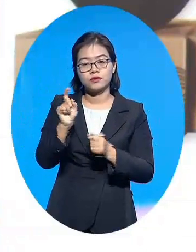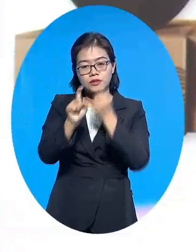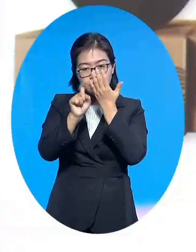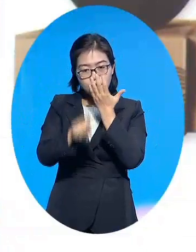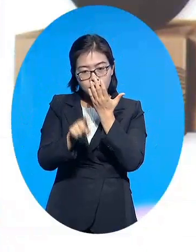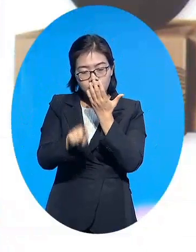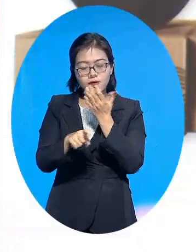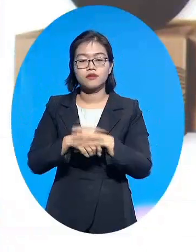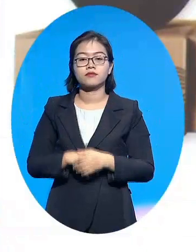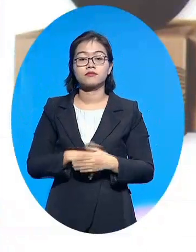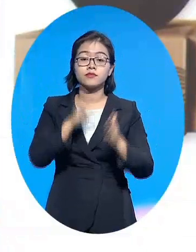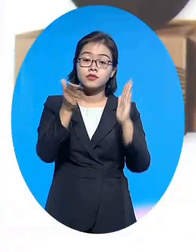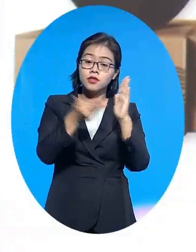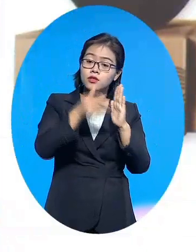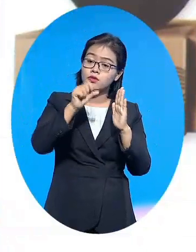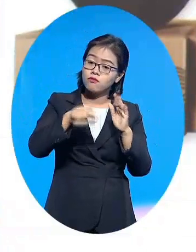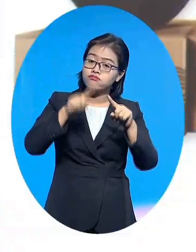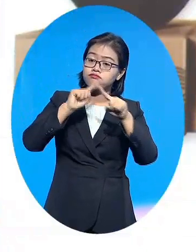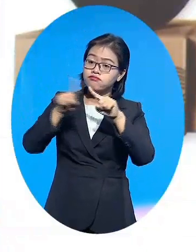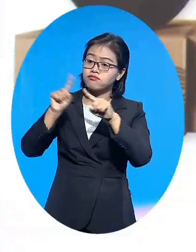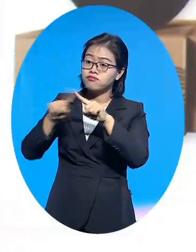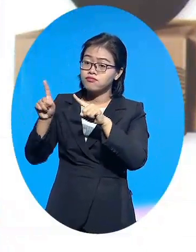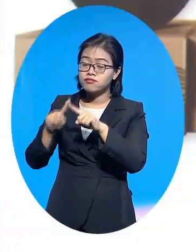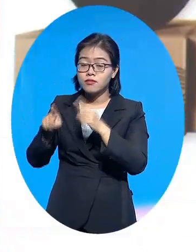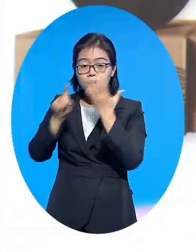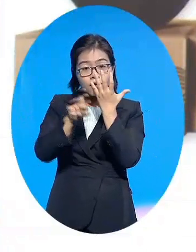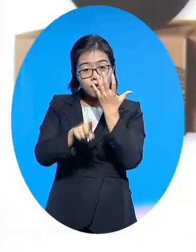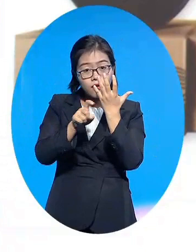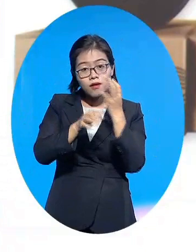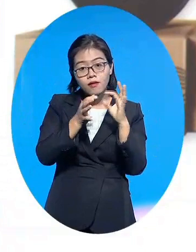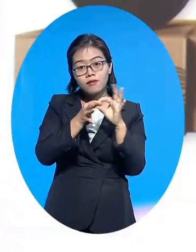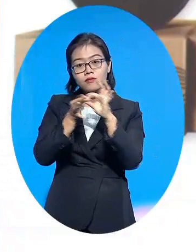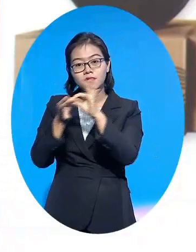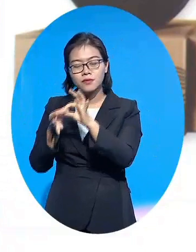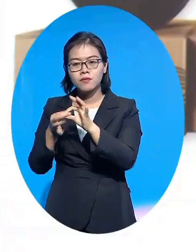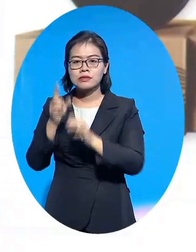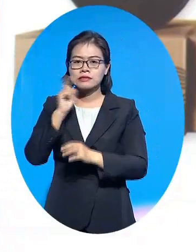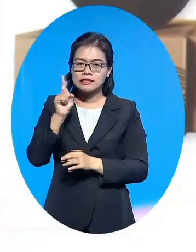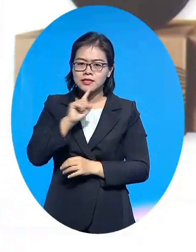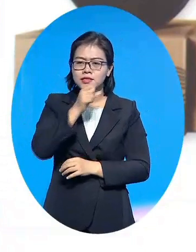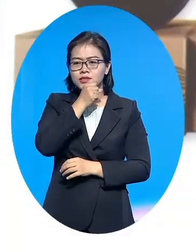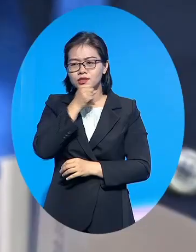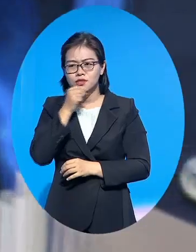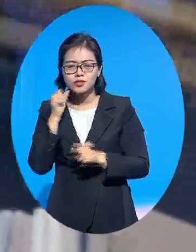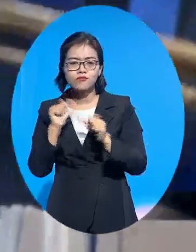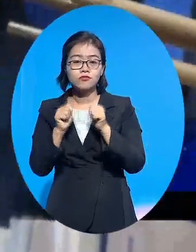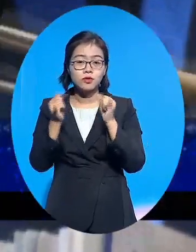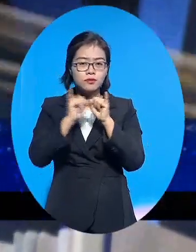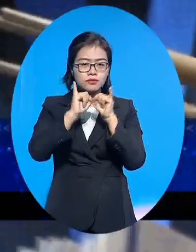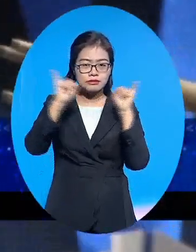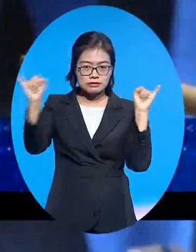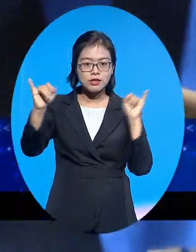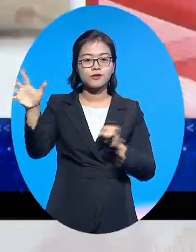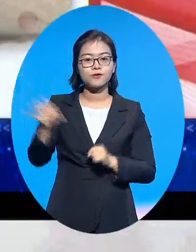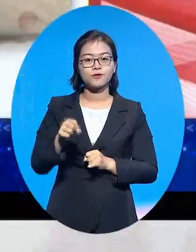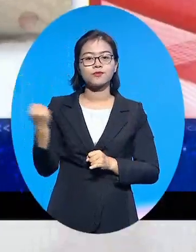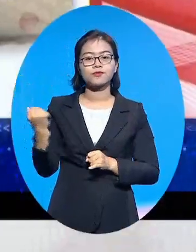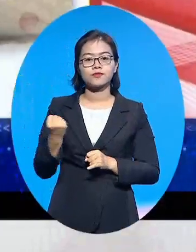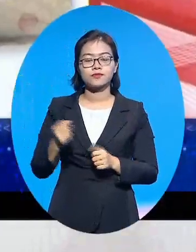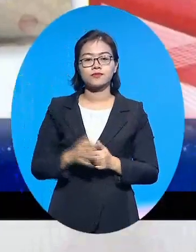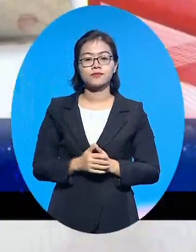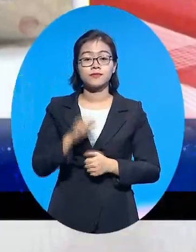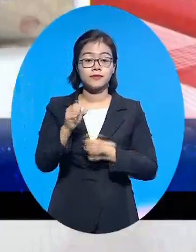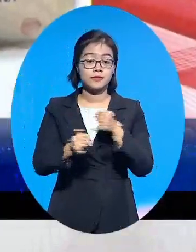que hàn dây hàn có thể sử dụng với các nguồn điện yếu tại các cái vùng sâu vùng xa năm 2023